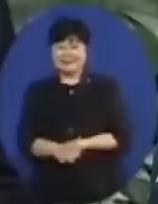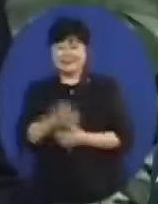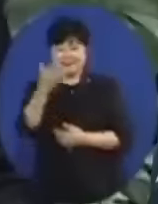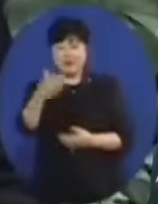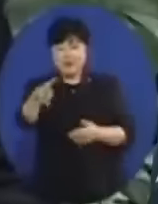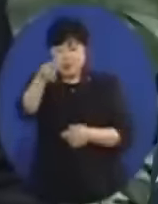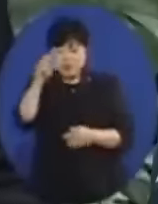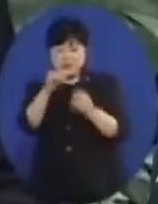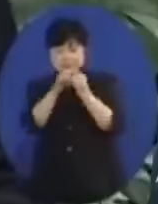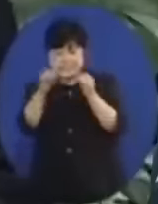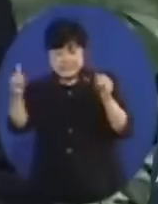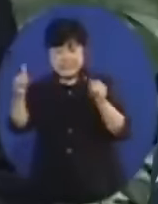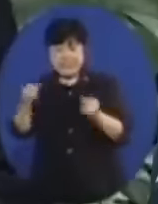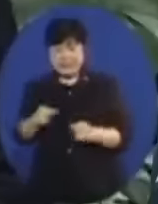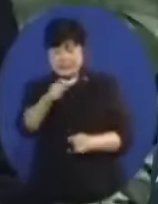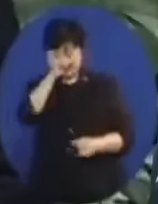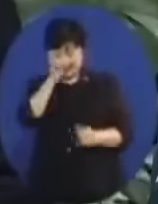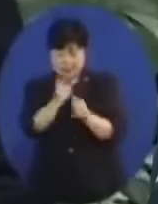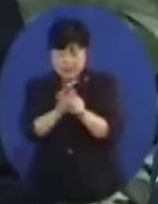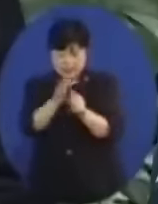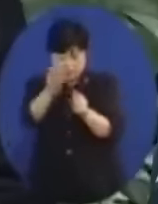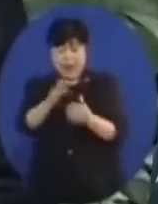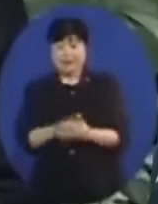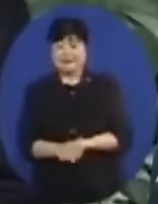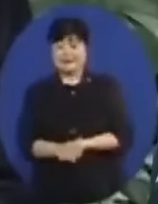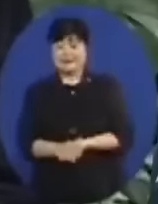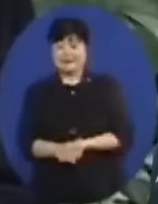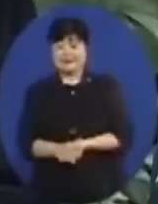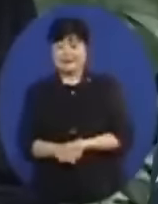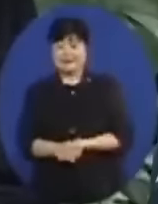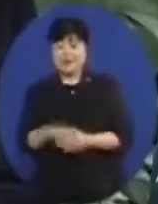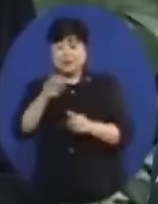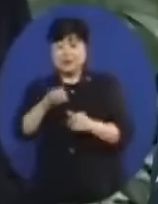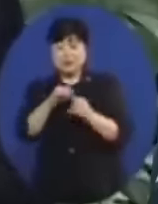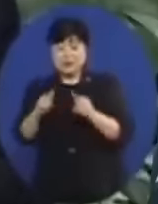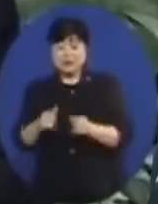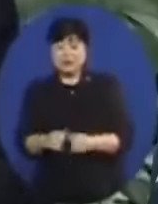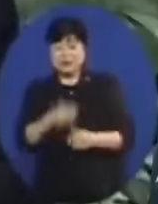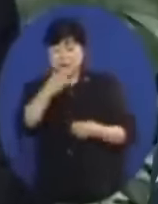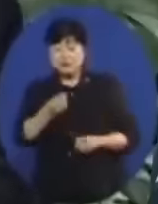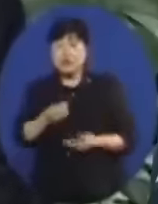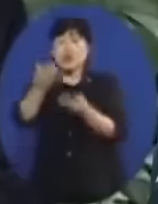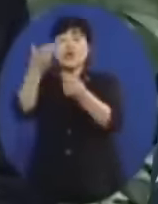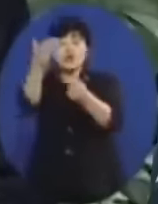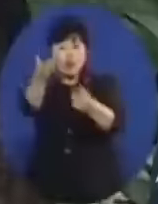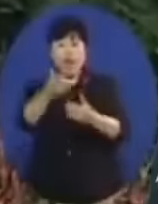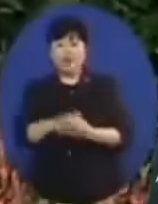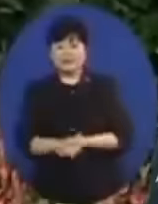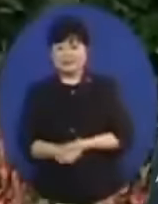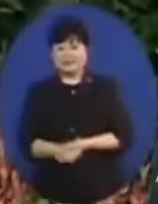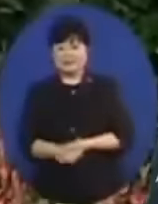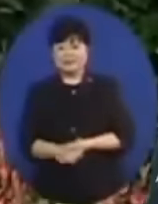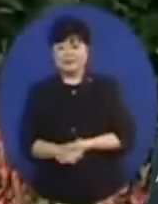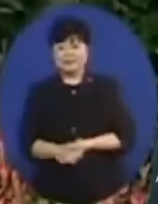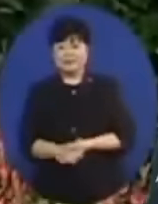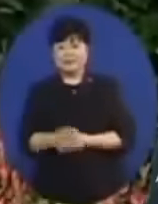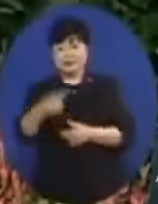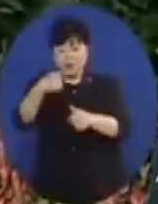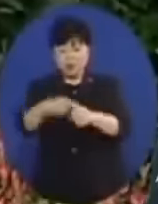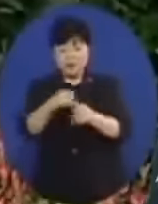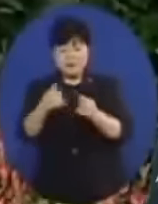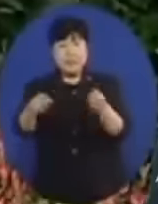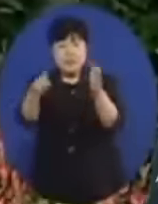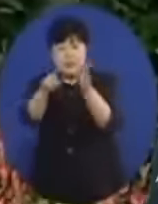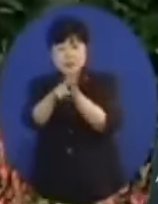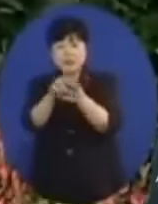너희를 미워하는 자를 선대하라 너희를 저주하는 자를 축복해 주라 너희를 모욕하는 자를